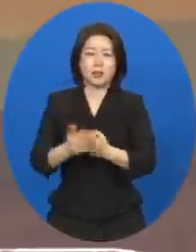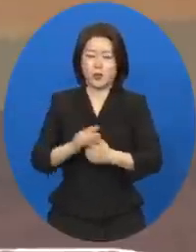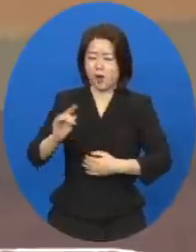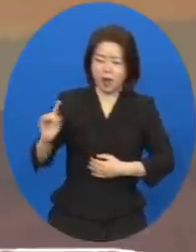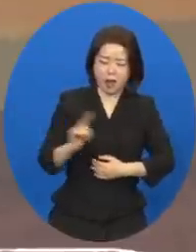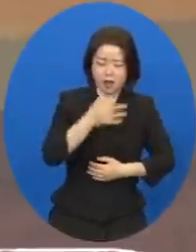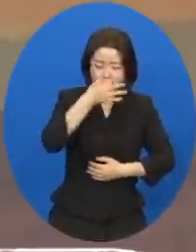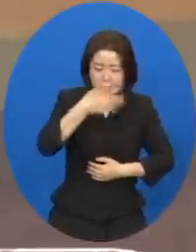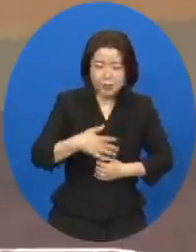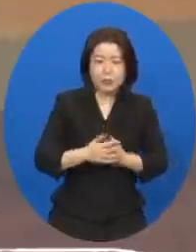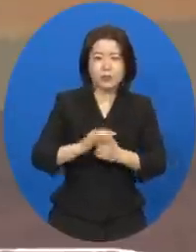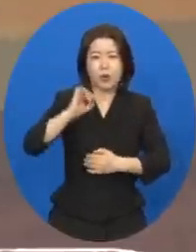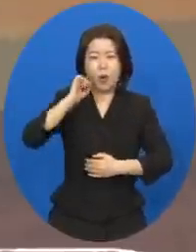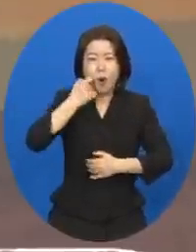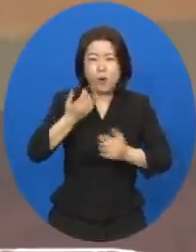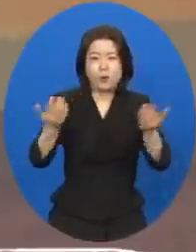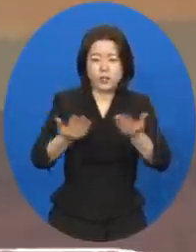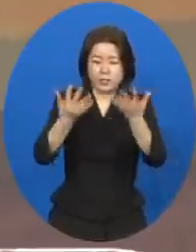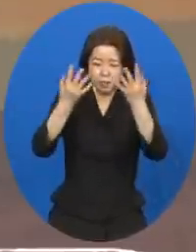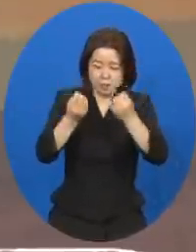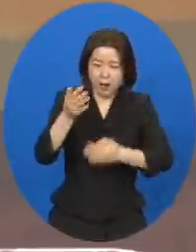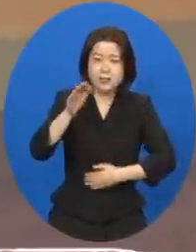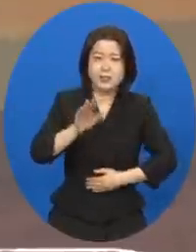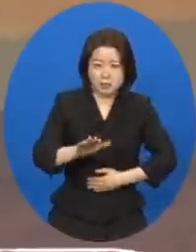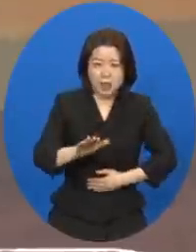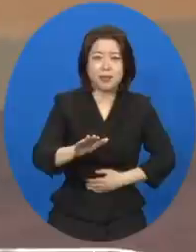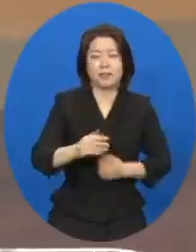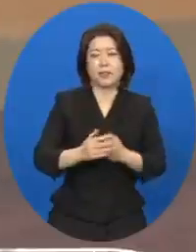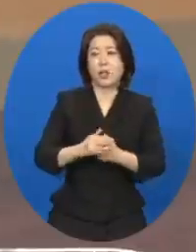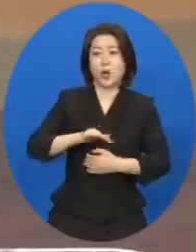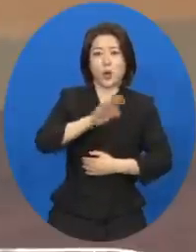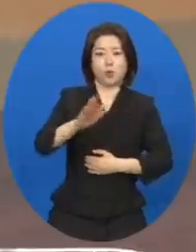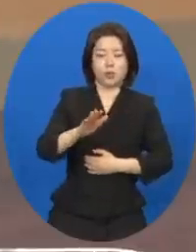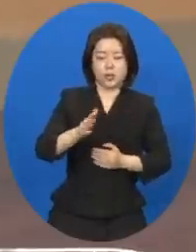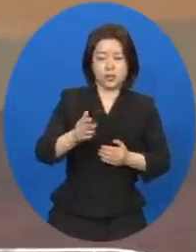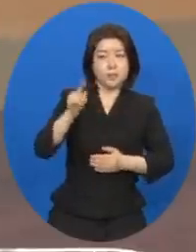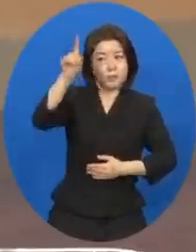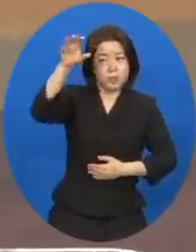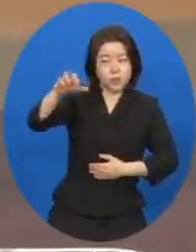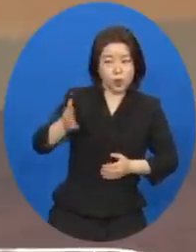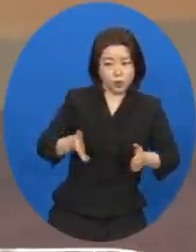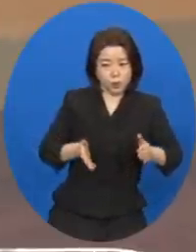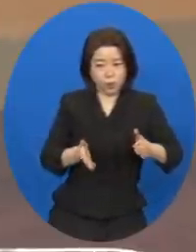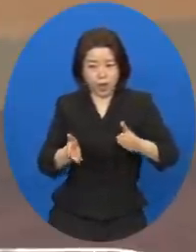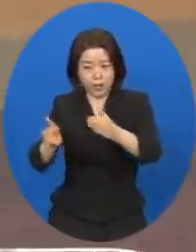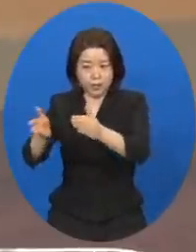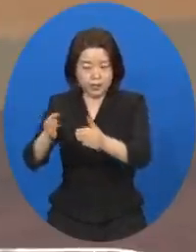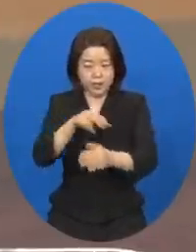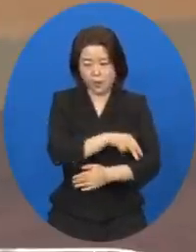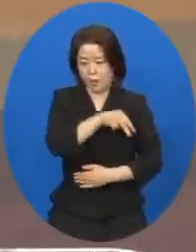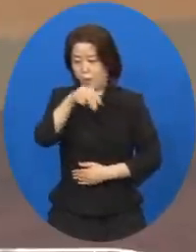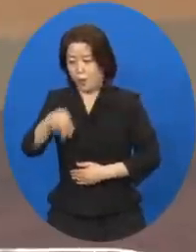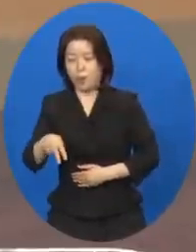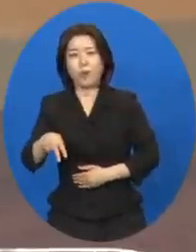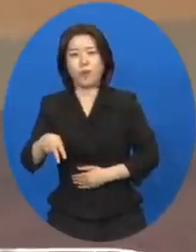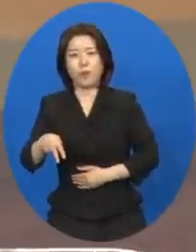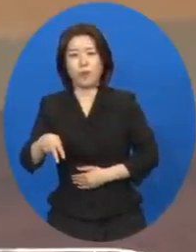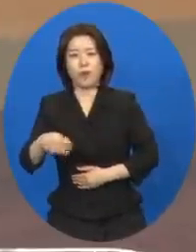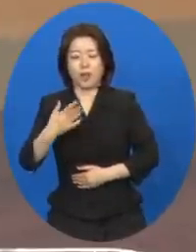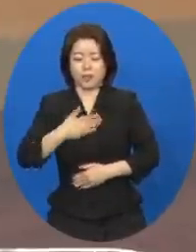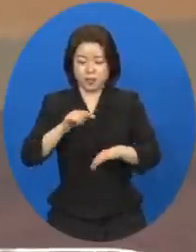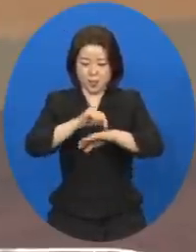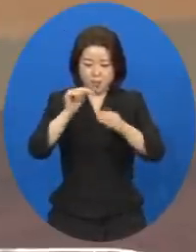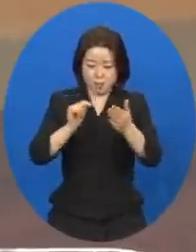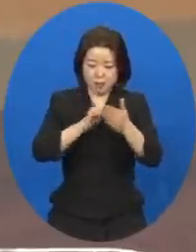힘들고 어려운 일이 많은 것 같아도 우리는 천국으로 가는 길에 들어서 있는 거예요. 우리 마음속에 시온의